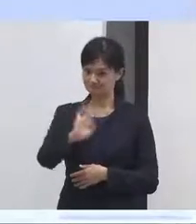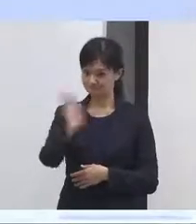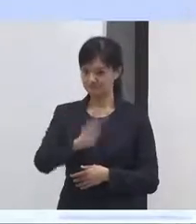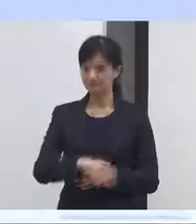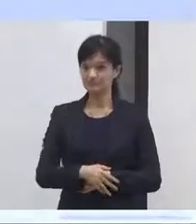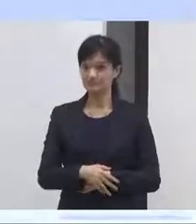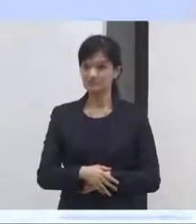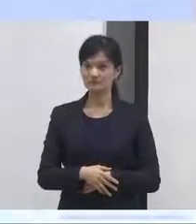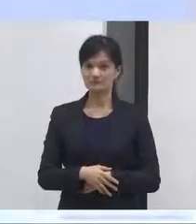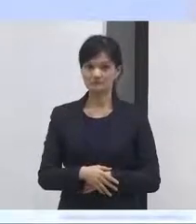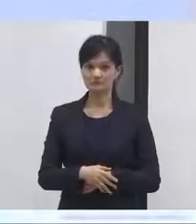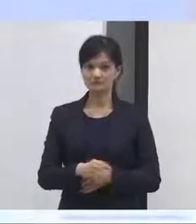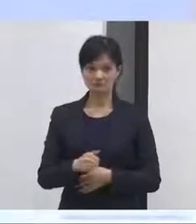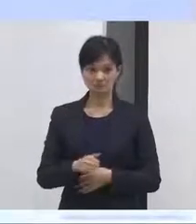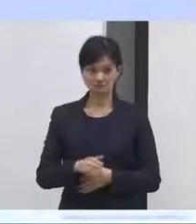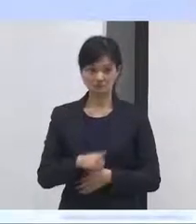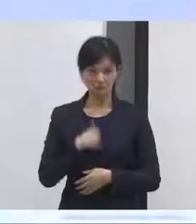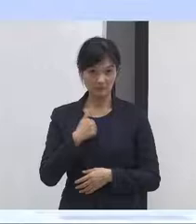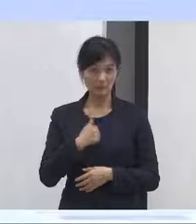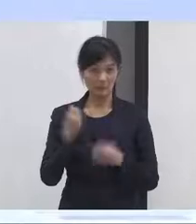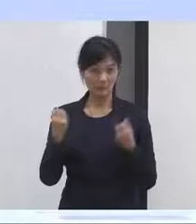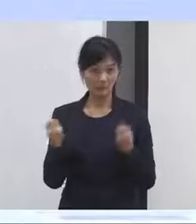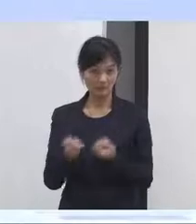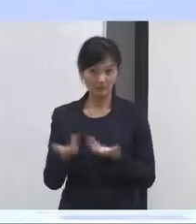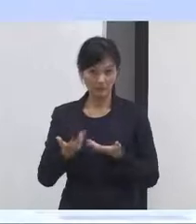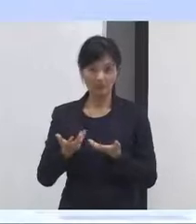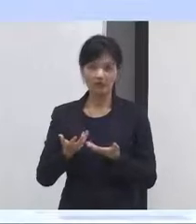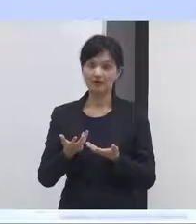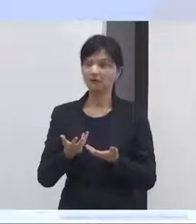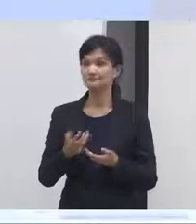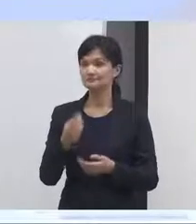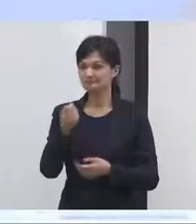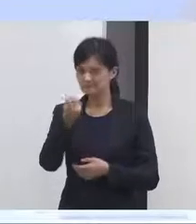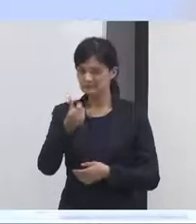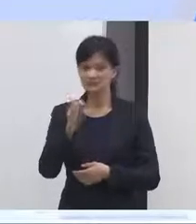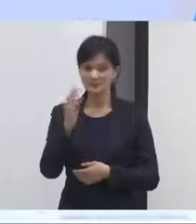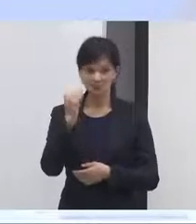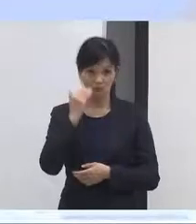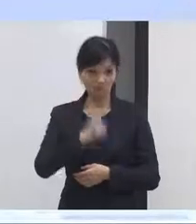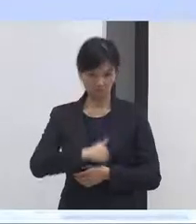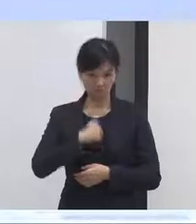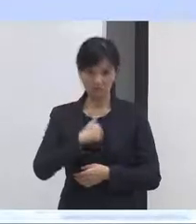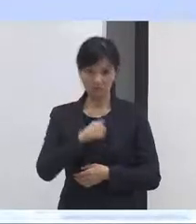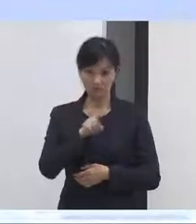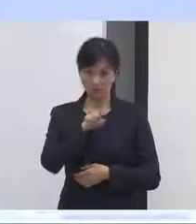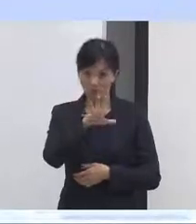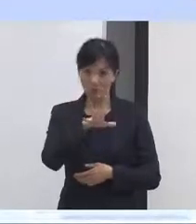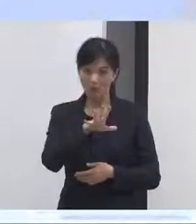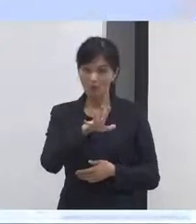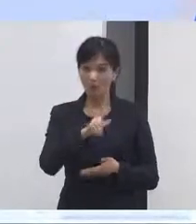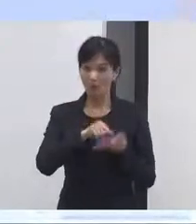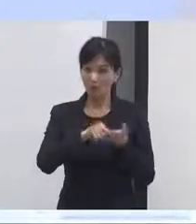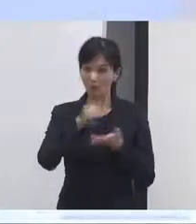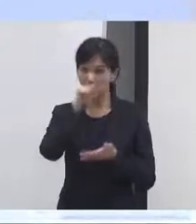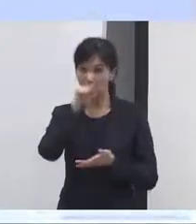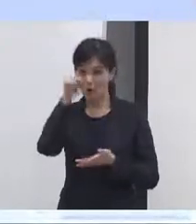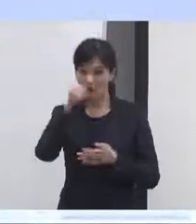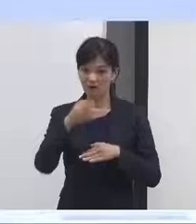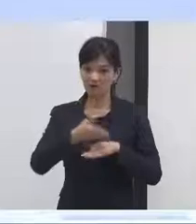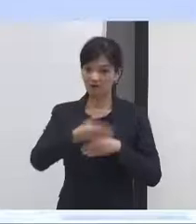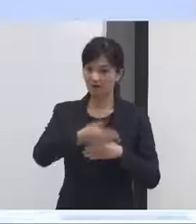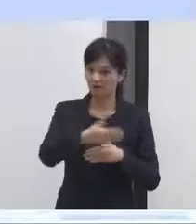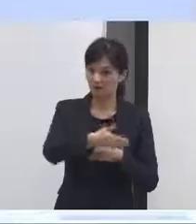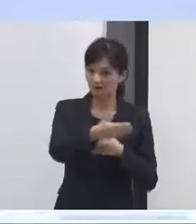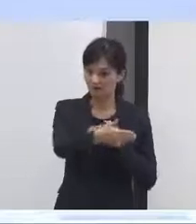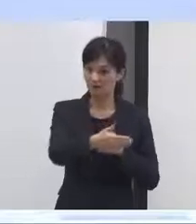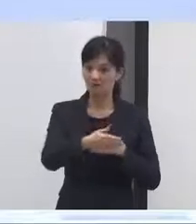很少时候很少机会成立，但是在公务体系里面，只要国赔的程序一旦启动了，他们很多时候他要花很多的时间去参与到整个